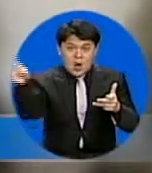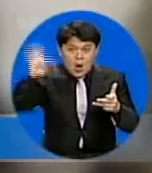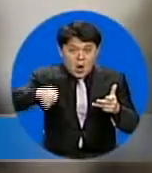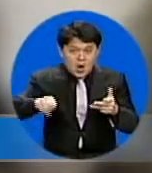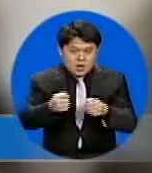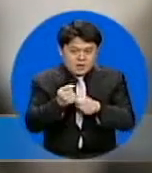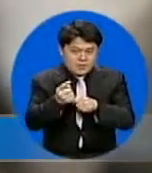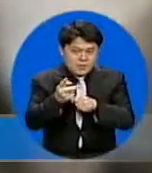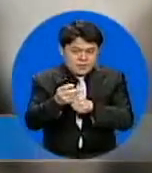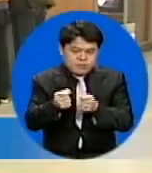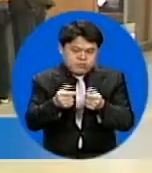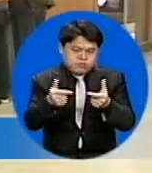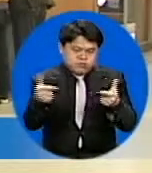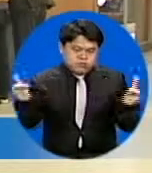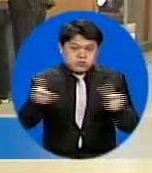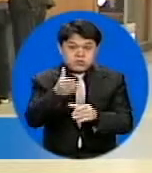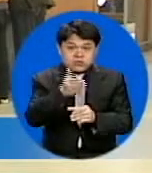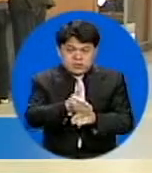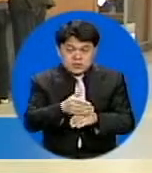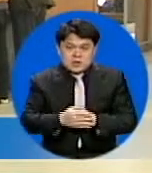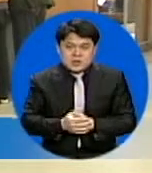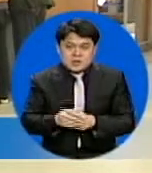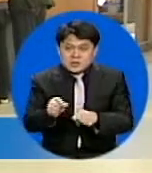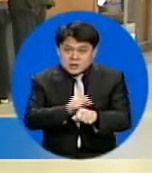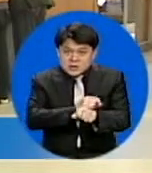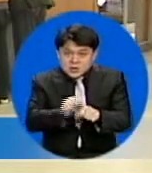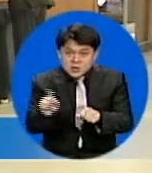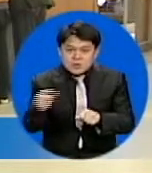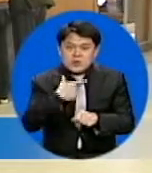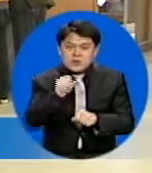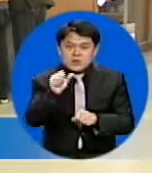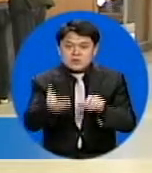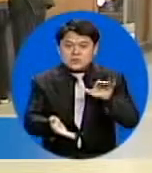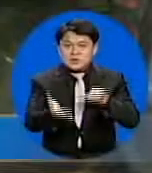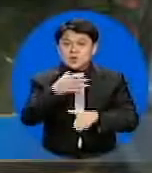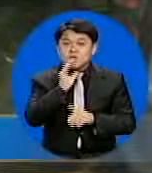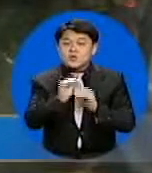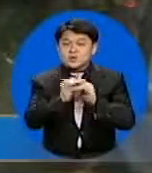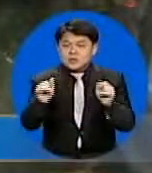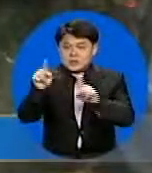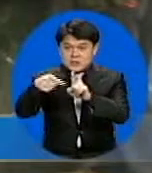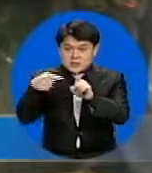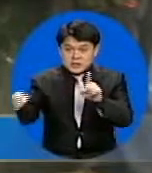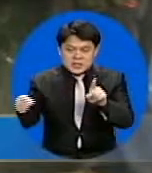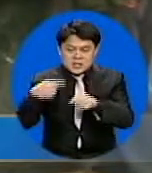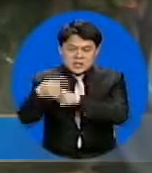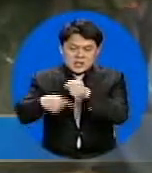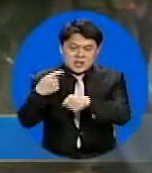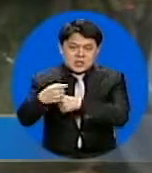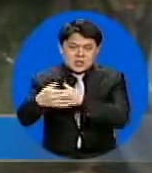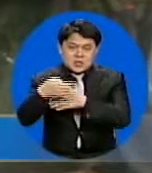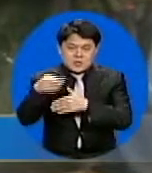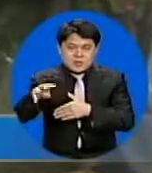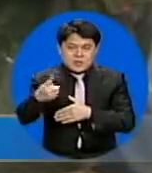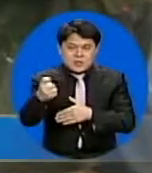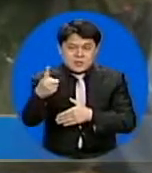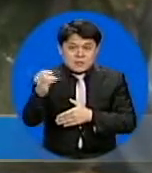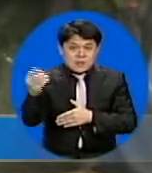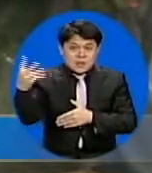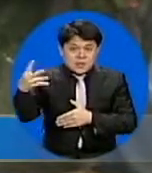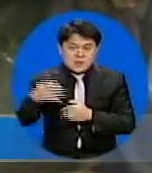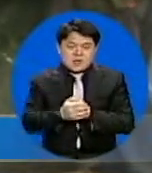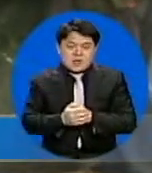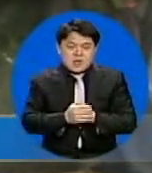해마다 증가하고 있다고 설명했습니다. 특히 평가원은 65세 이상 노인 1인당 연간 진료비는 311만 4천